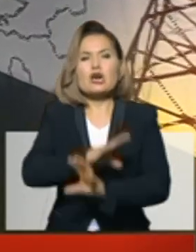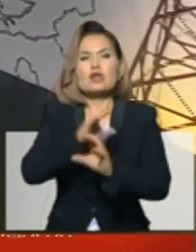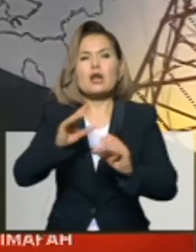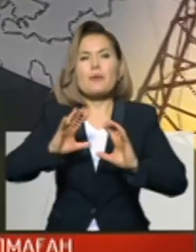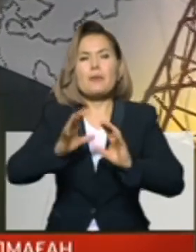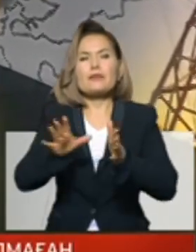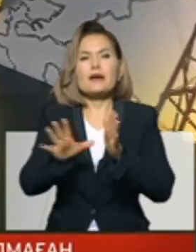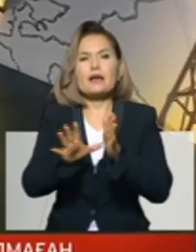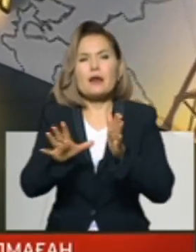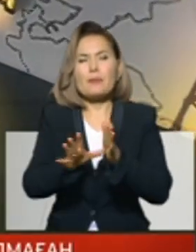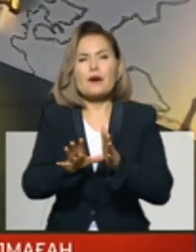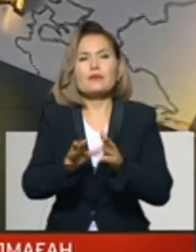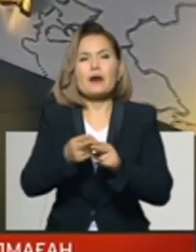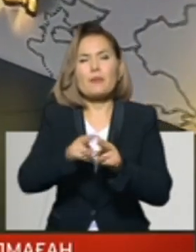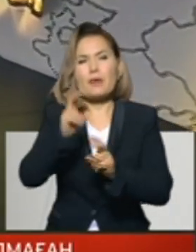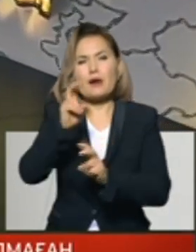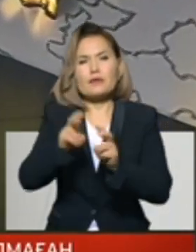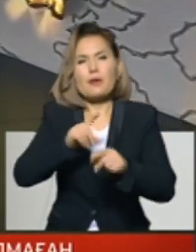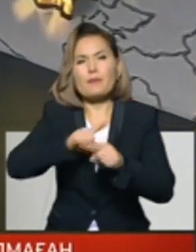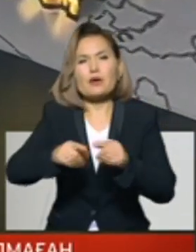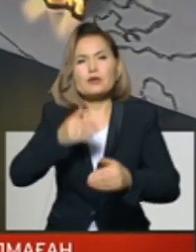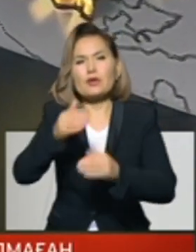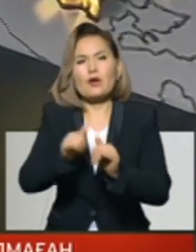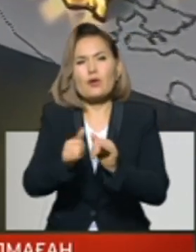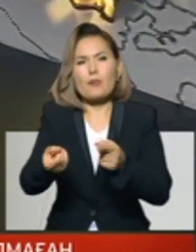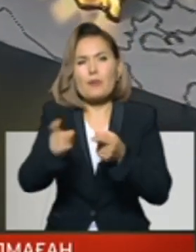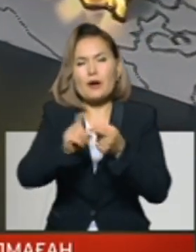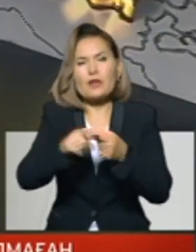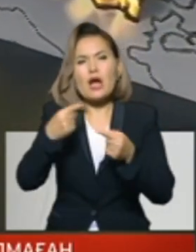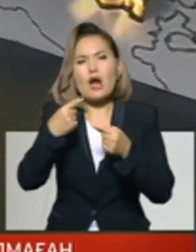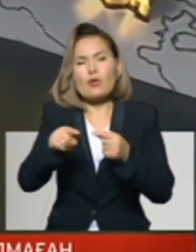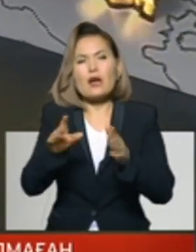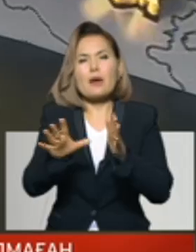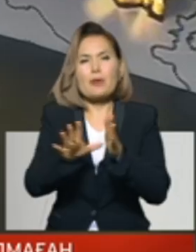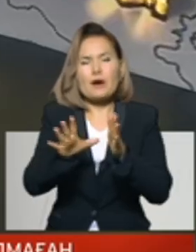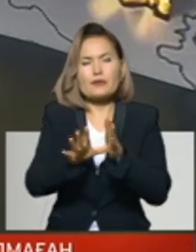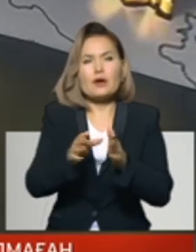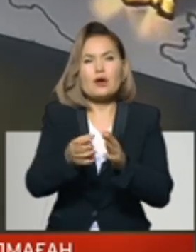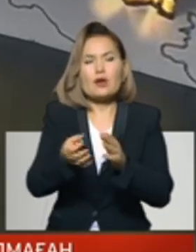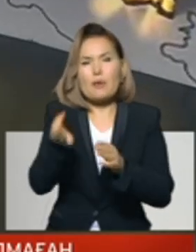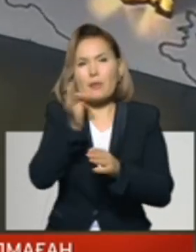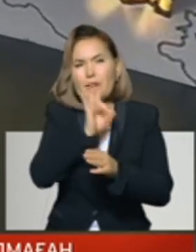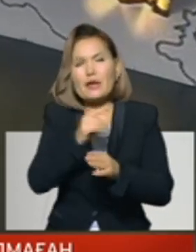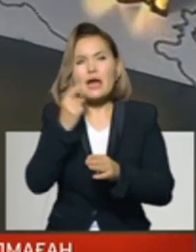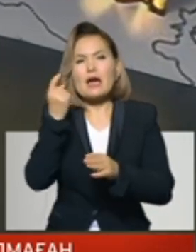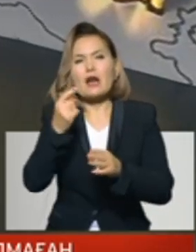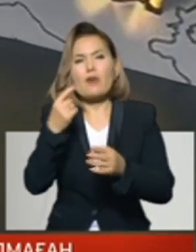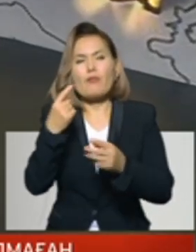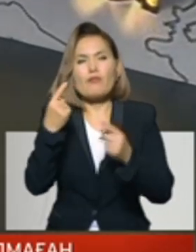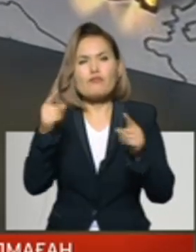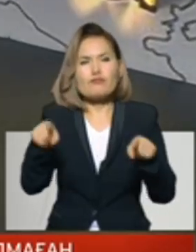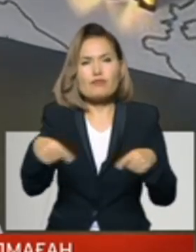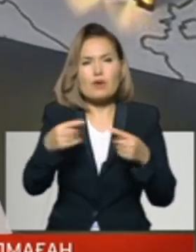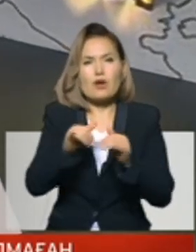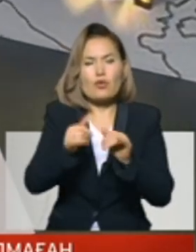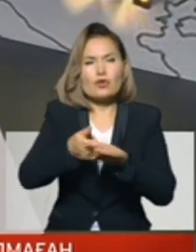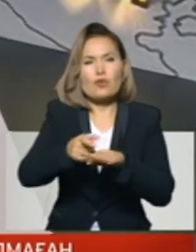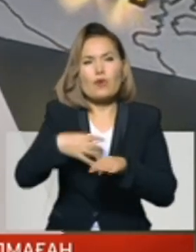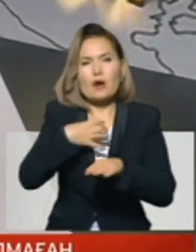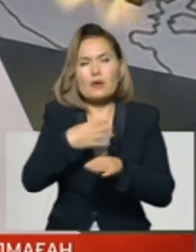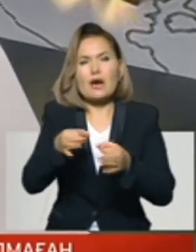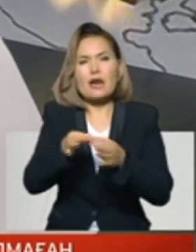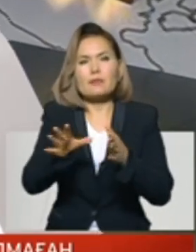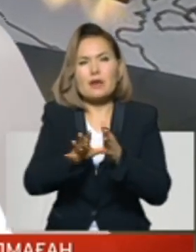Жалпы әлемде энергетика секторының қарқынды дамуына байланысты өзгеде энергия көздерін іздеп, экономиканы нығайту маңызды іске айналып